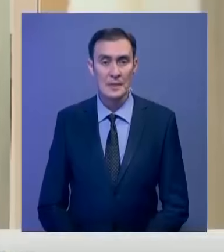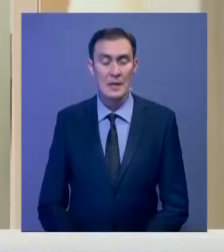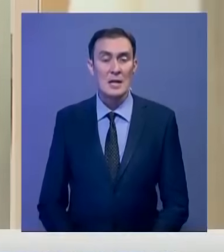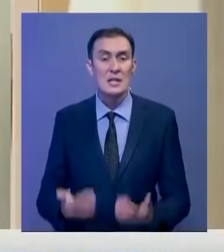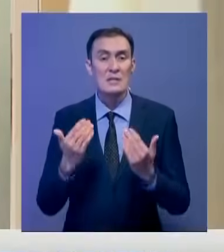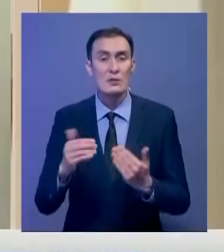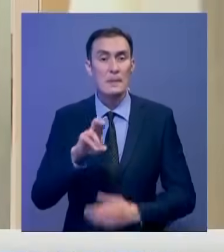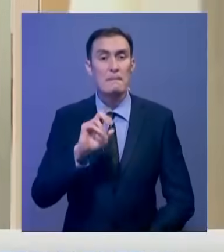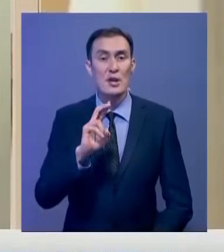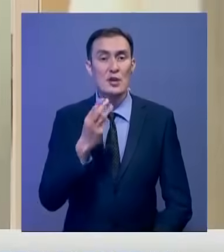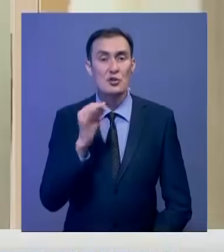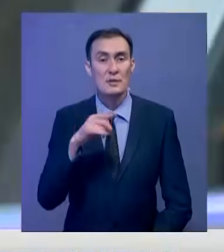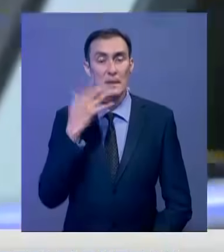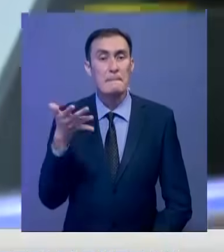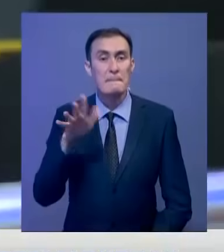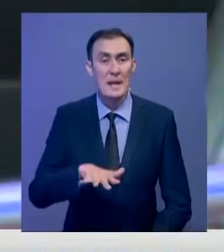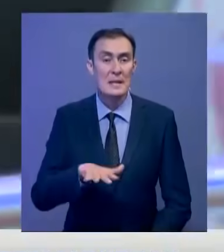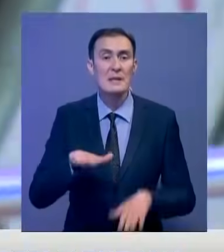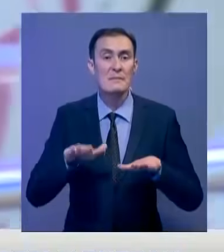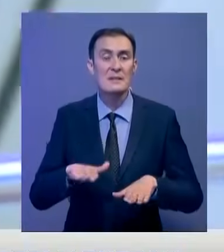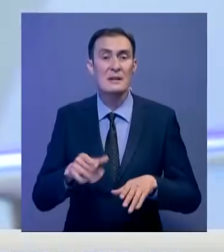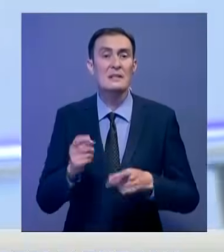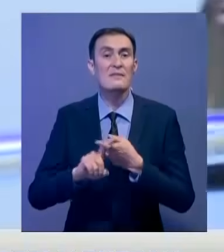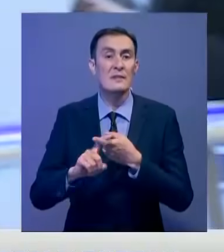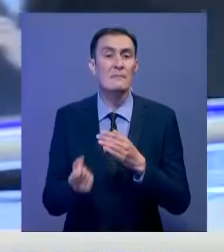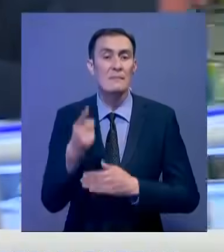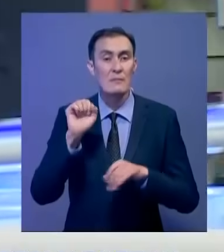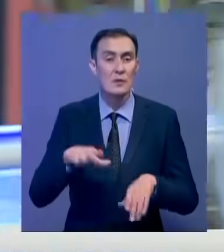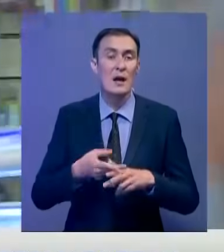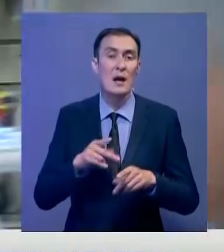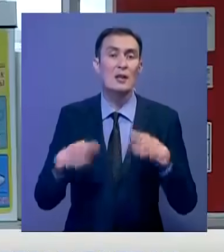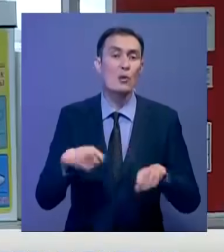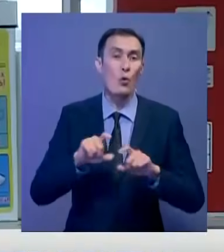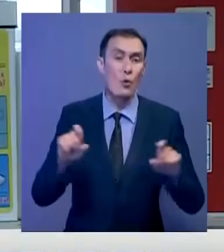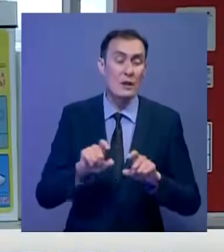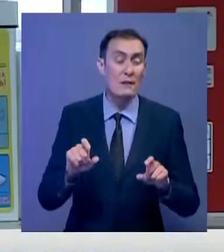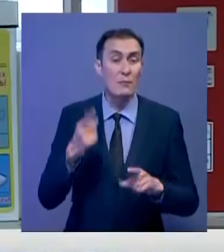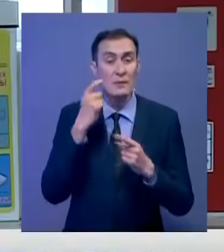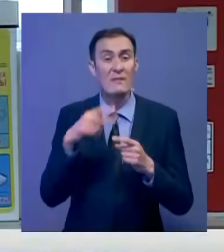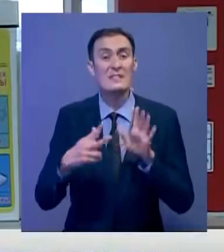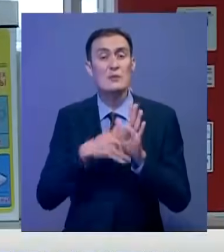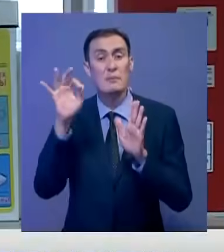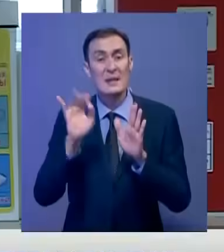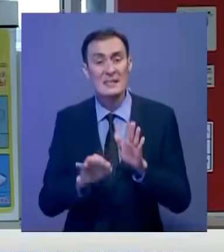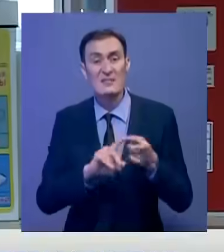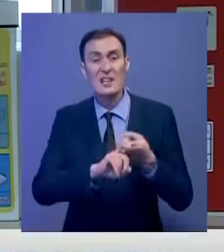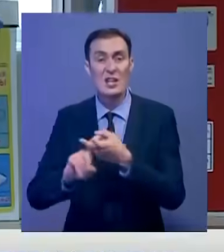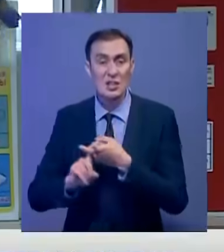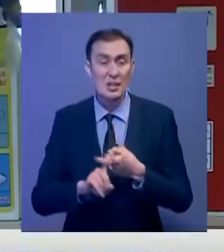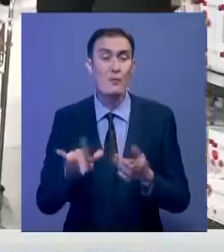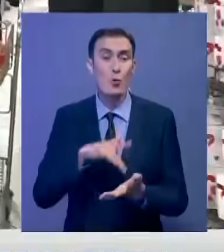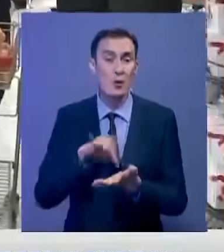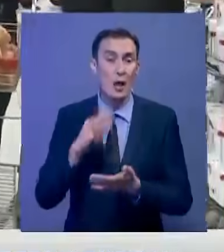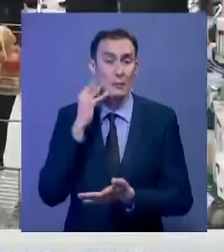И сегодня же Бекшин назвал 5 основных мест заражения ковидом. На первом месте объекты торговли. По его информации, 28% заражений жителей